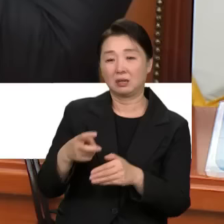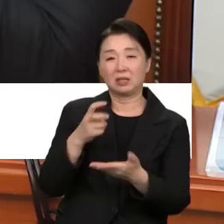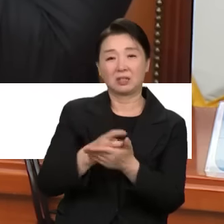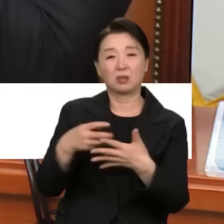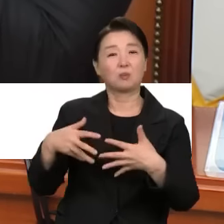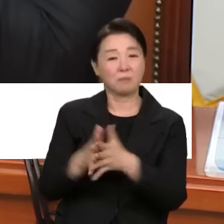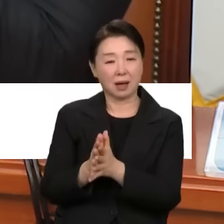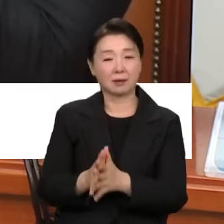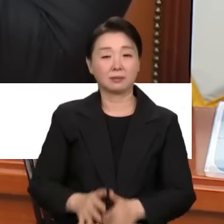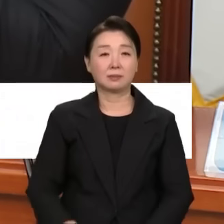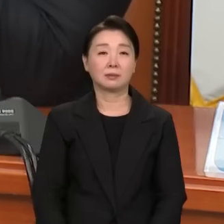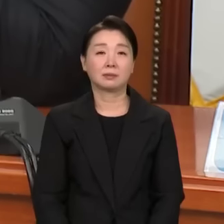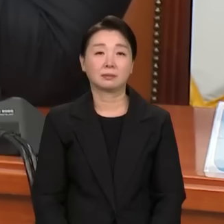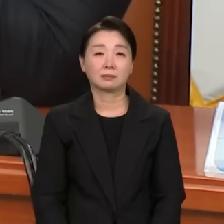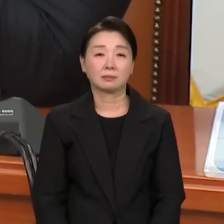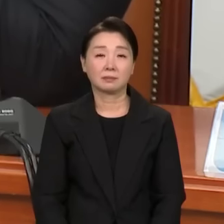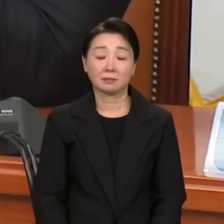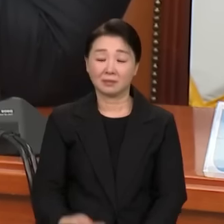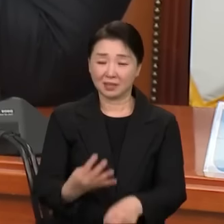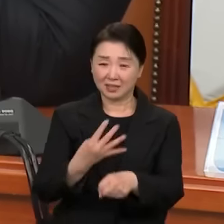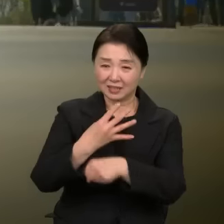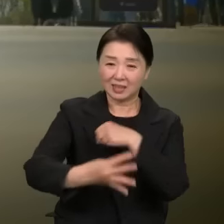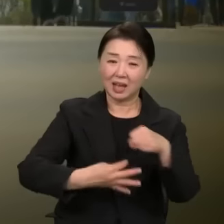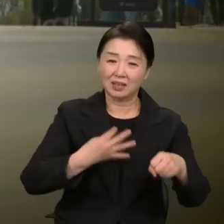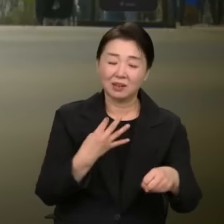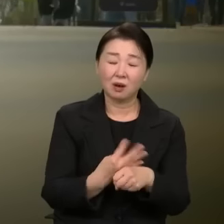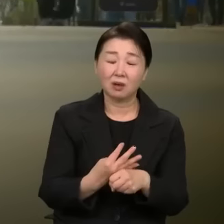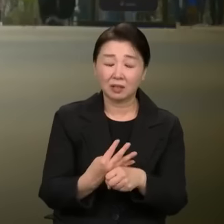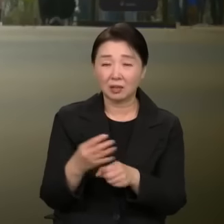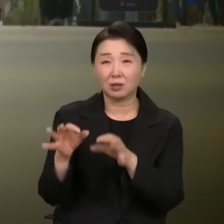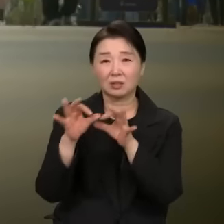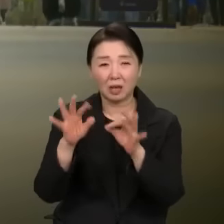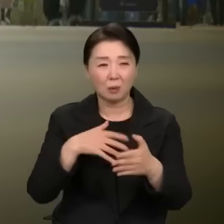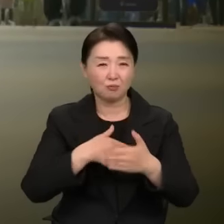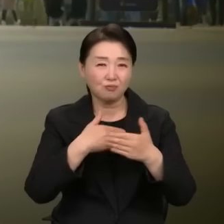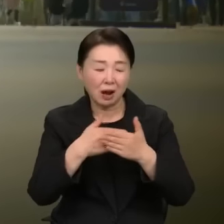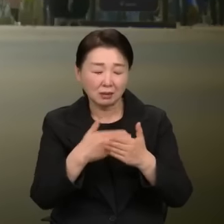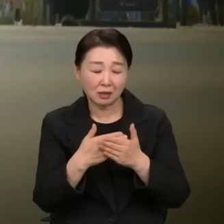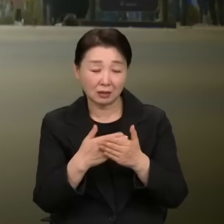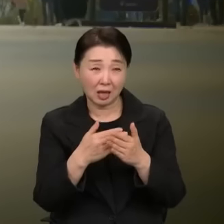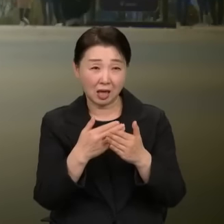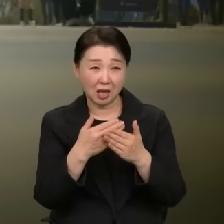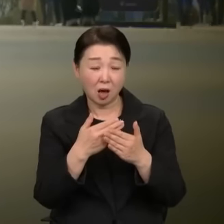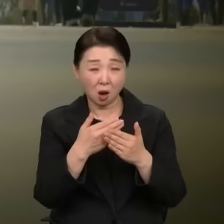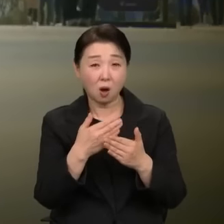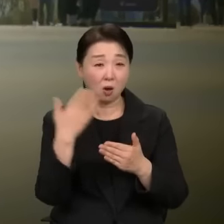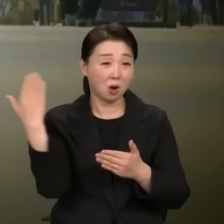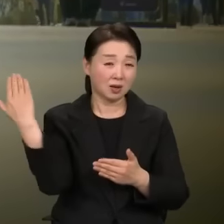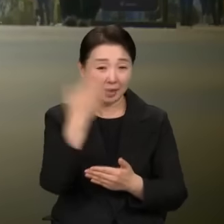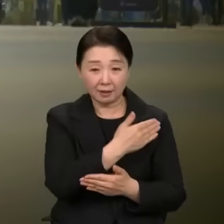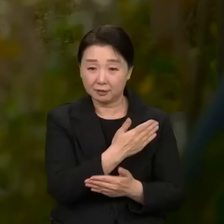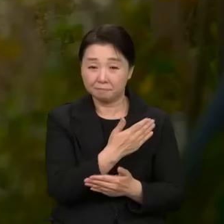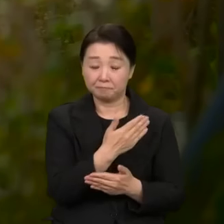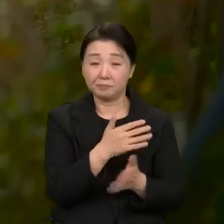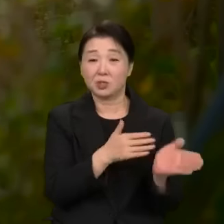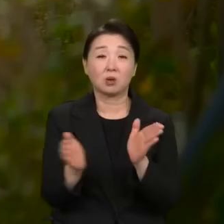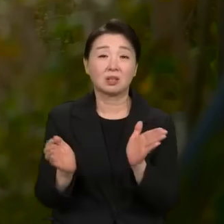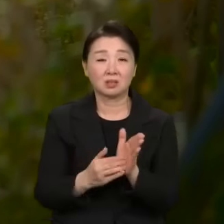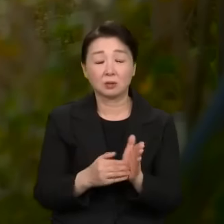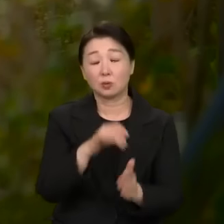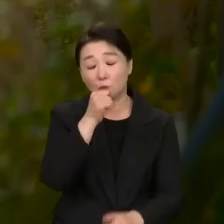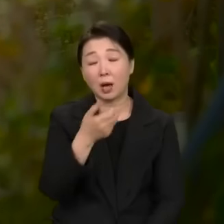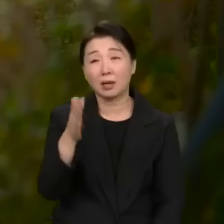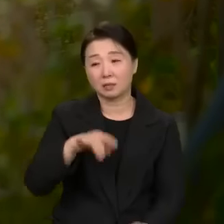좌초한 겁니다 4 내 이어진 본장 불확실성을 선지 선 조세